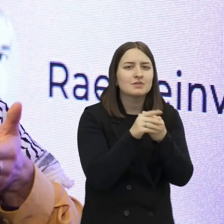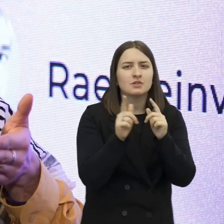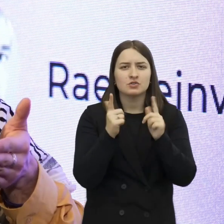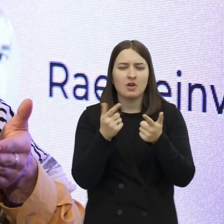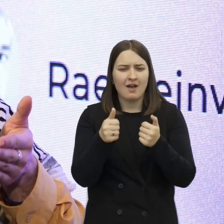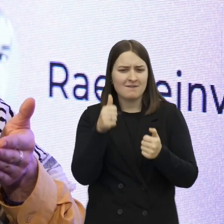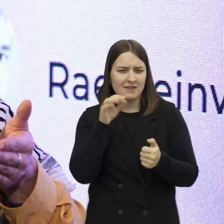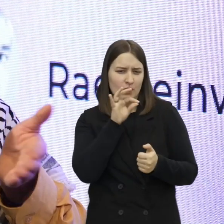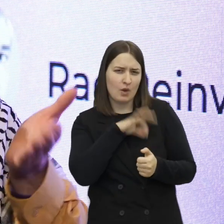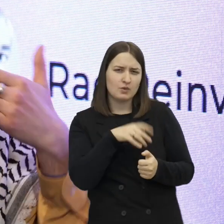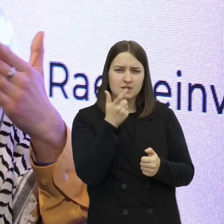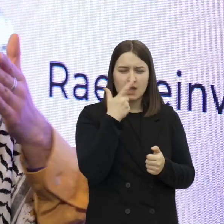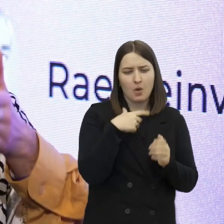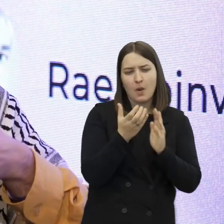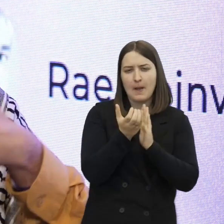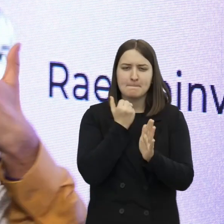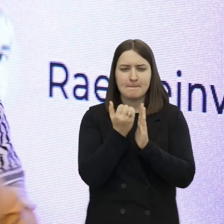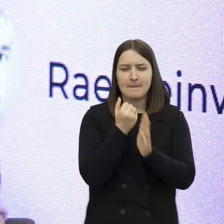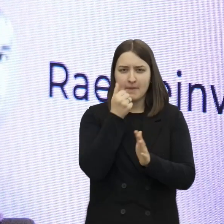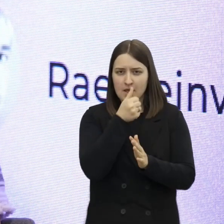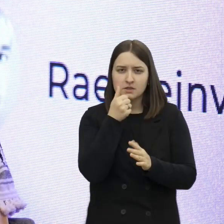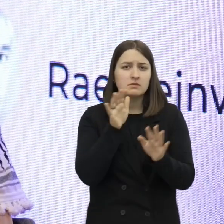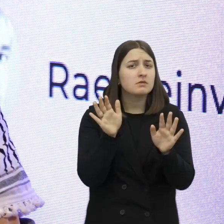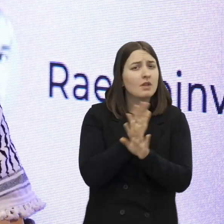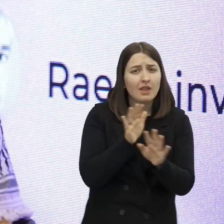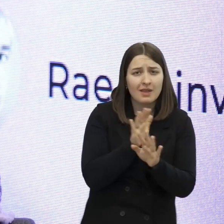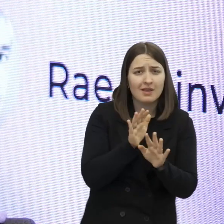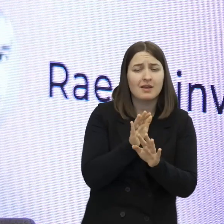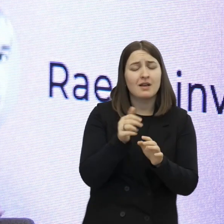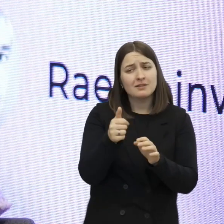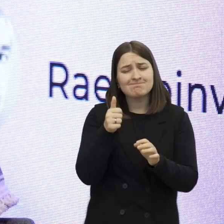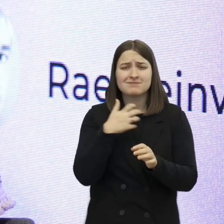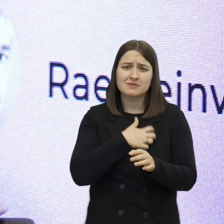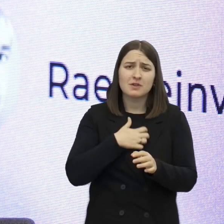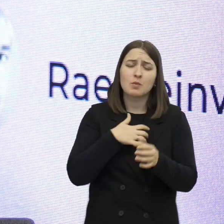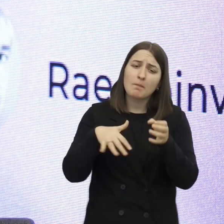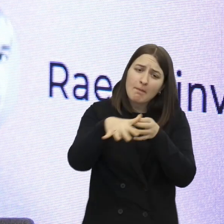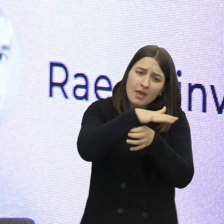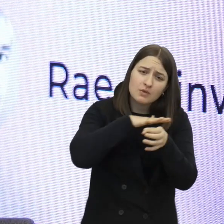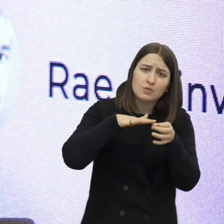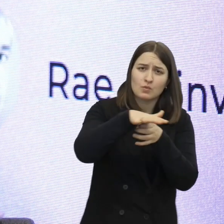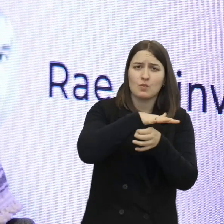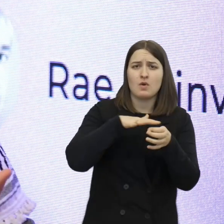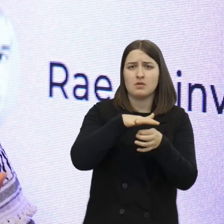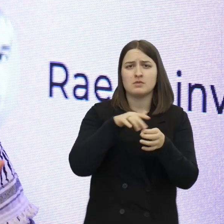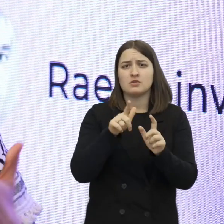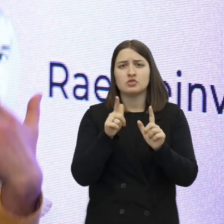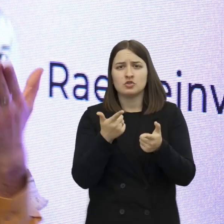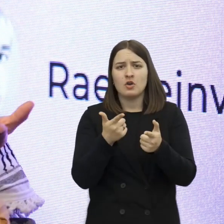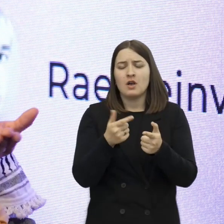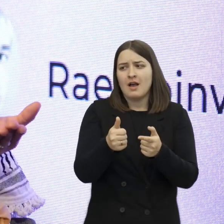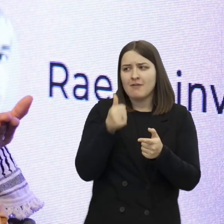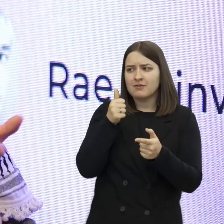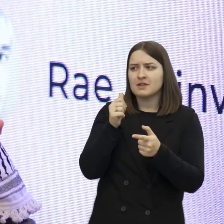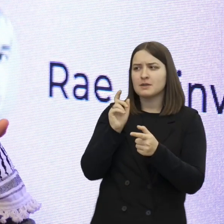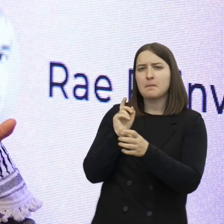materialios naudos, galbūt man asmeniškai arba trans bendruomeniai, kad vat, aš solidarizuosiu su kažkuo, tada su manim solidarizuosis. Ne taip veikia.